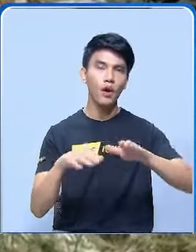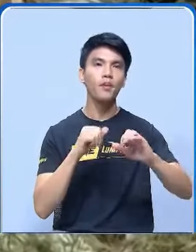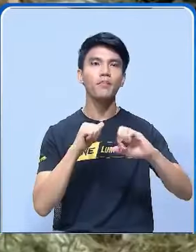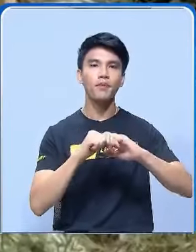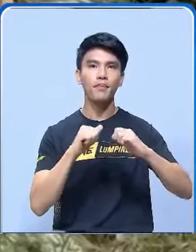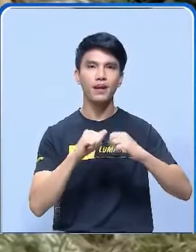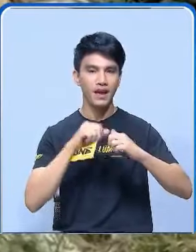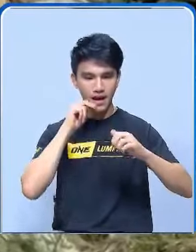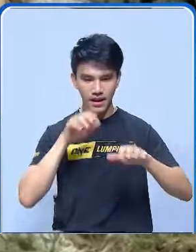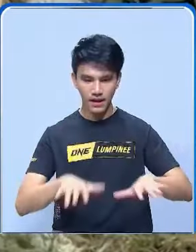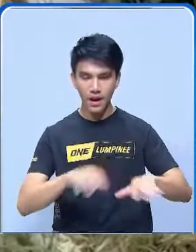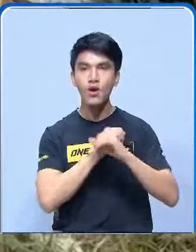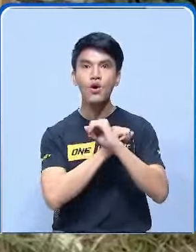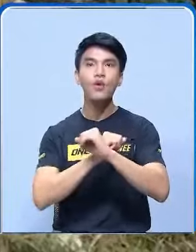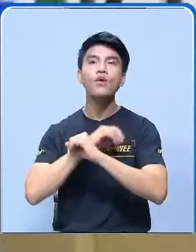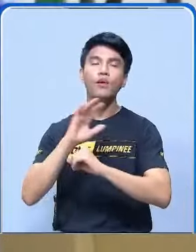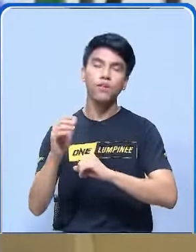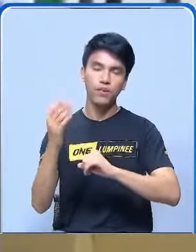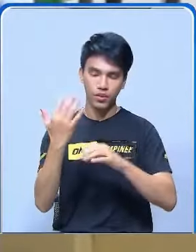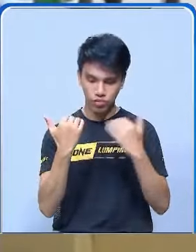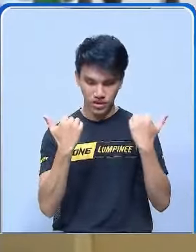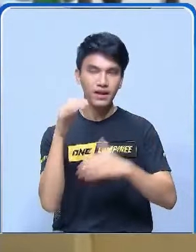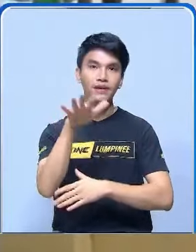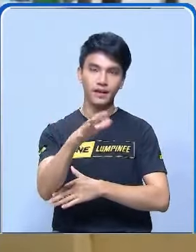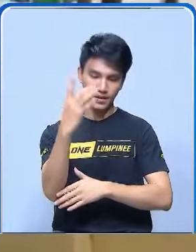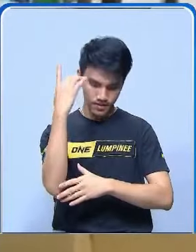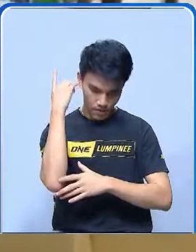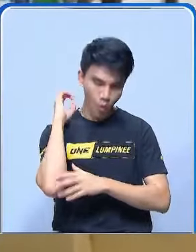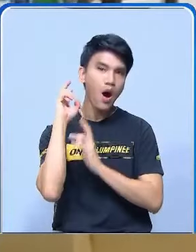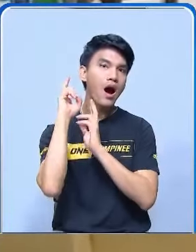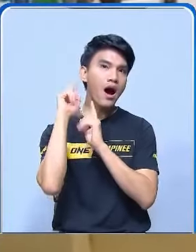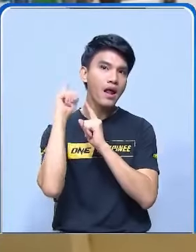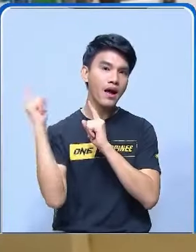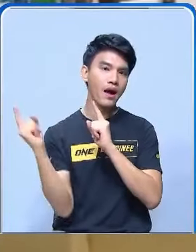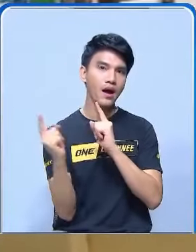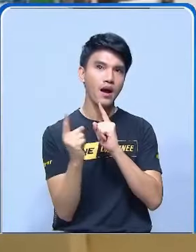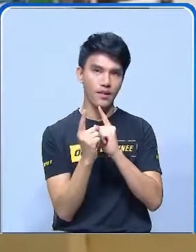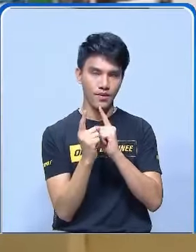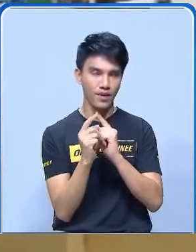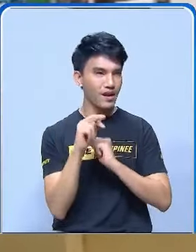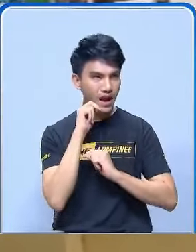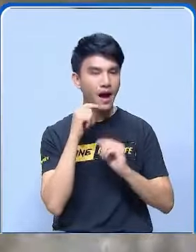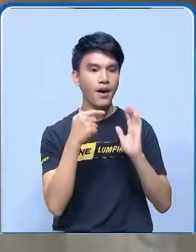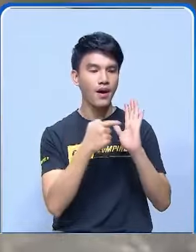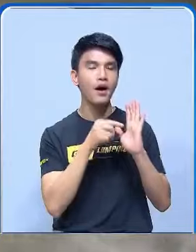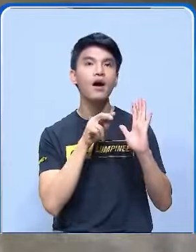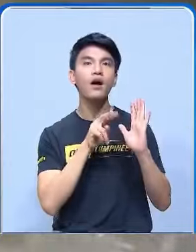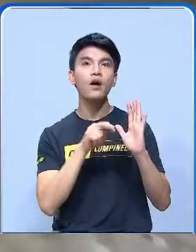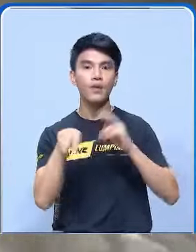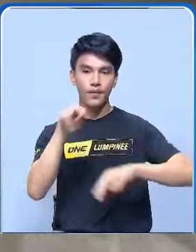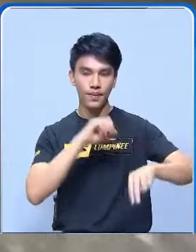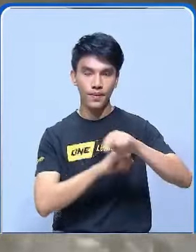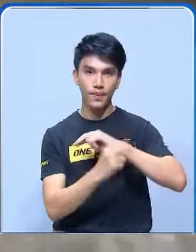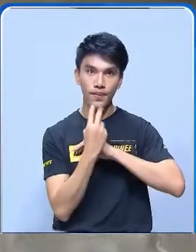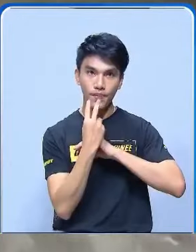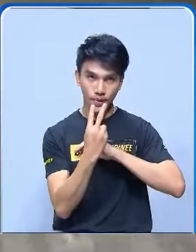ำท่วมในครั้งนี้อย่างเต็มที่แล้วด้วยและช่วงเย็นวานนี้ทีมข่าวเราลงพื้นที่ไปที่แถวท่าน้ำนนท์คุณผู้ชมตรวจสอบมาตรวัดน้